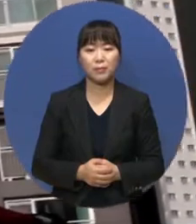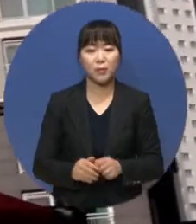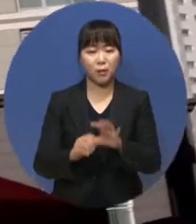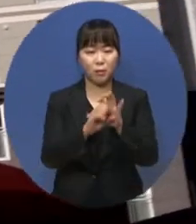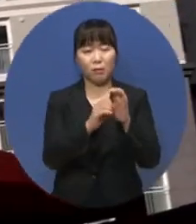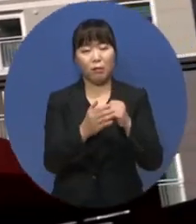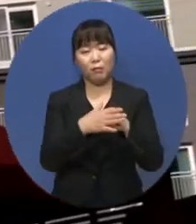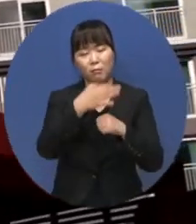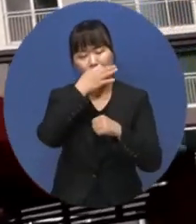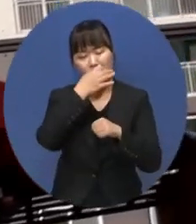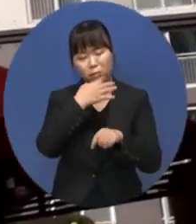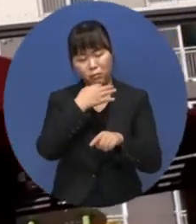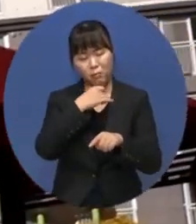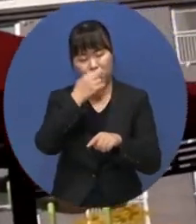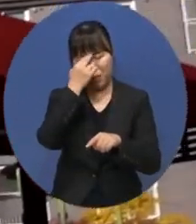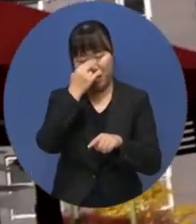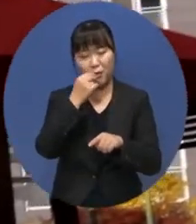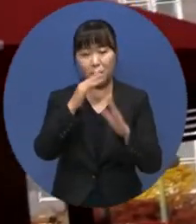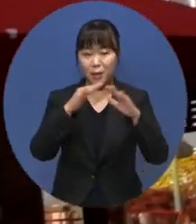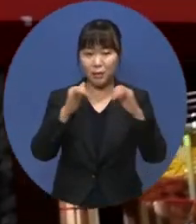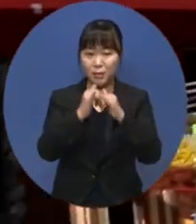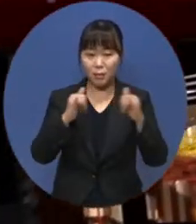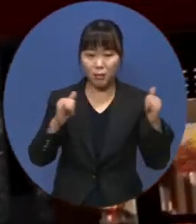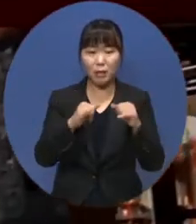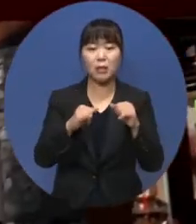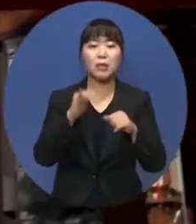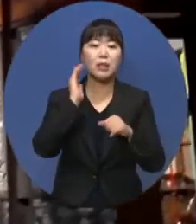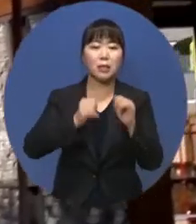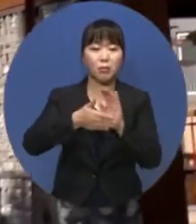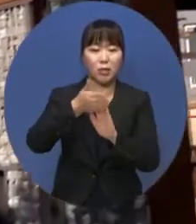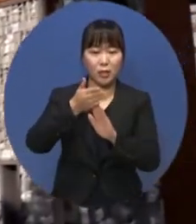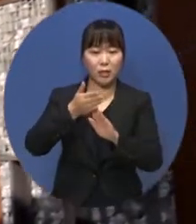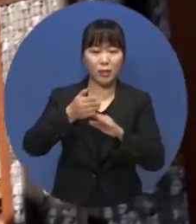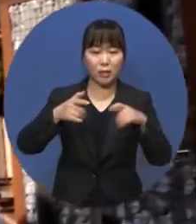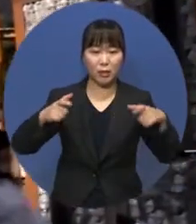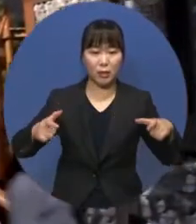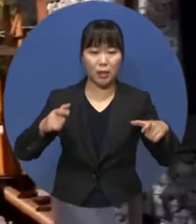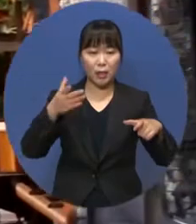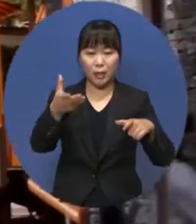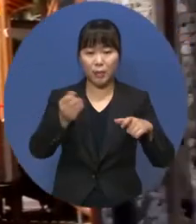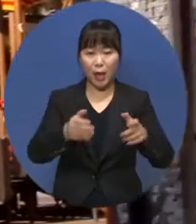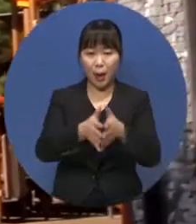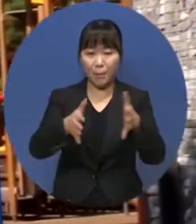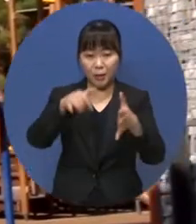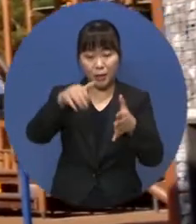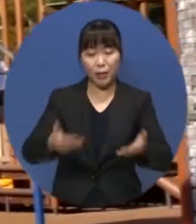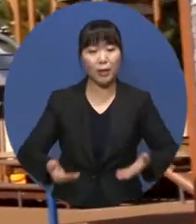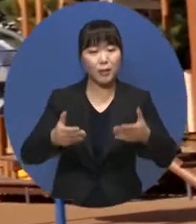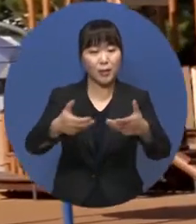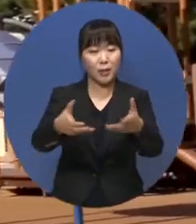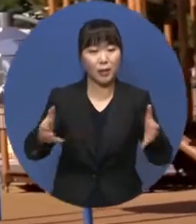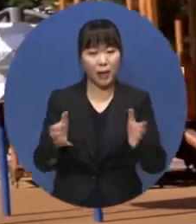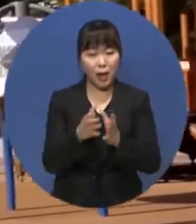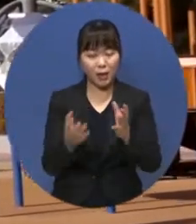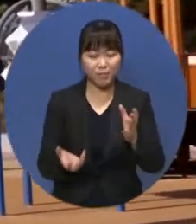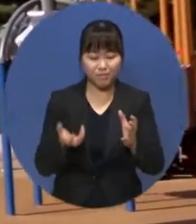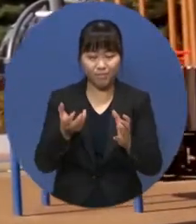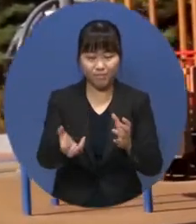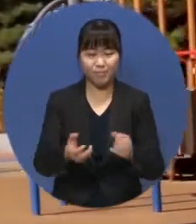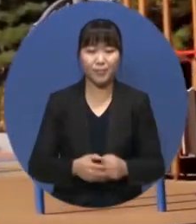코로나로 힘들어하는 주민들을 위해 의정부시 밀락 지역 임대아파트 단지의 봉사단이 야심차게